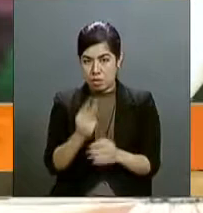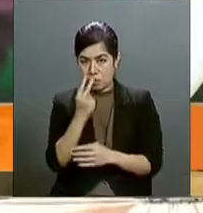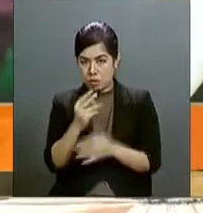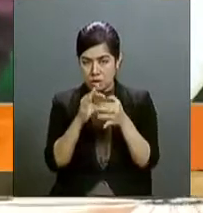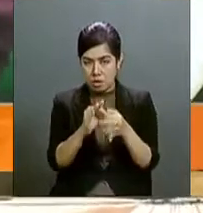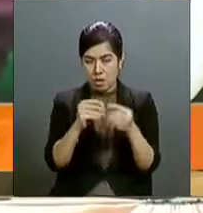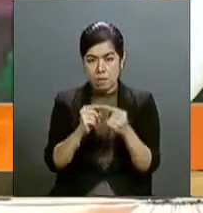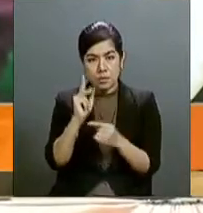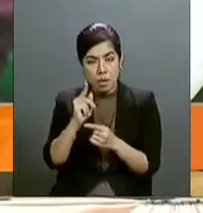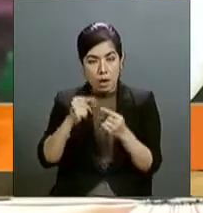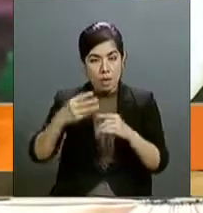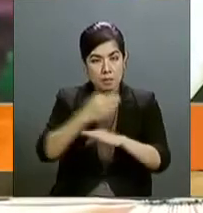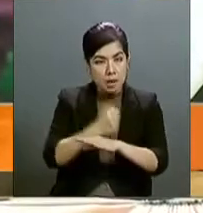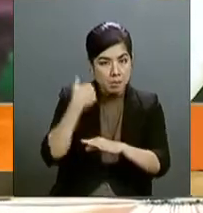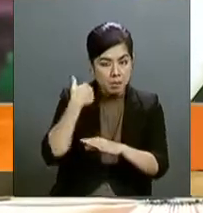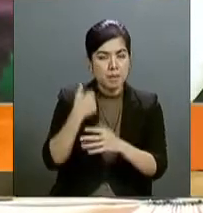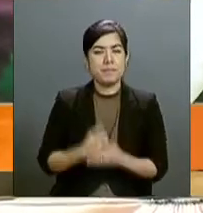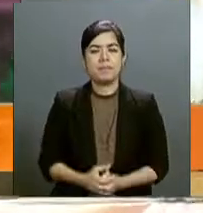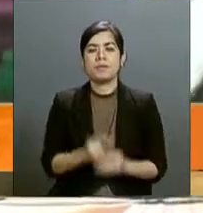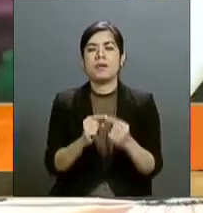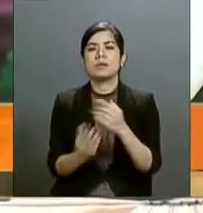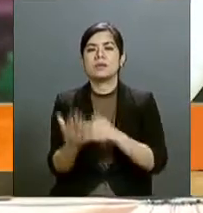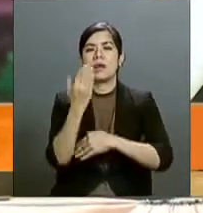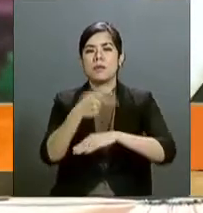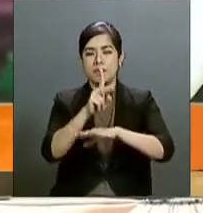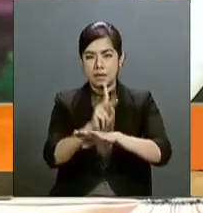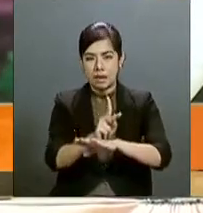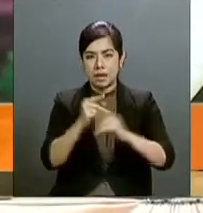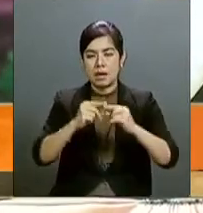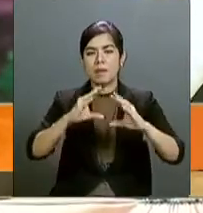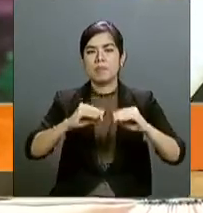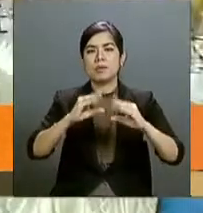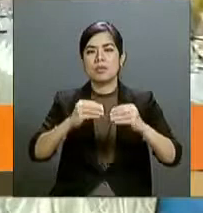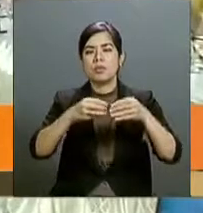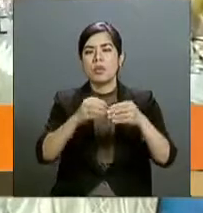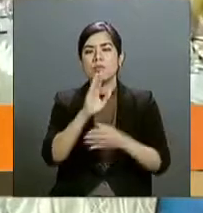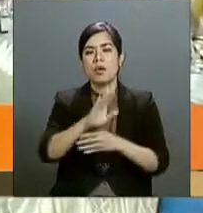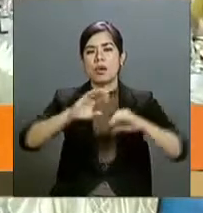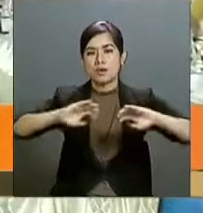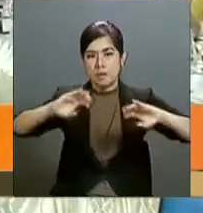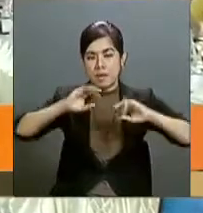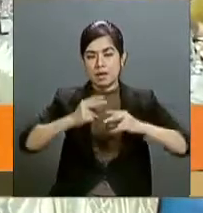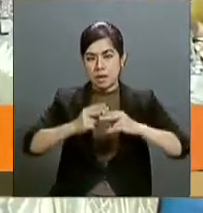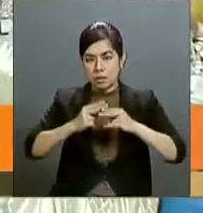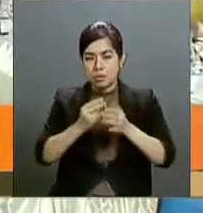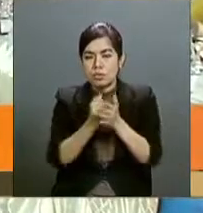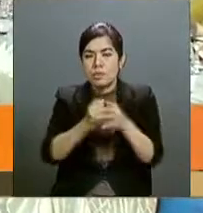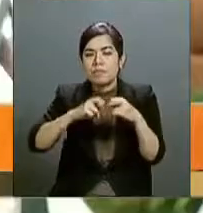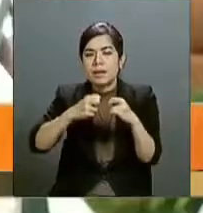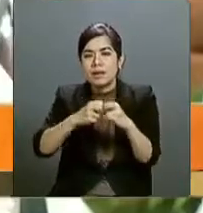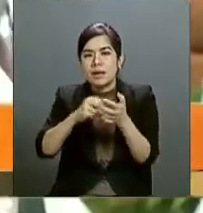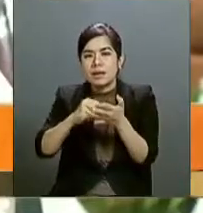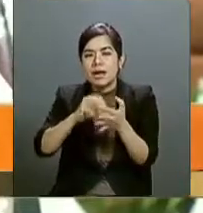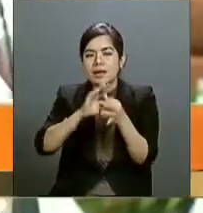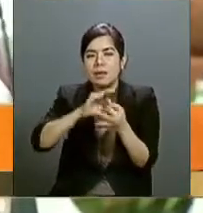วข้องค่ะโดยในช่วงเช้านี้เป็นประธานการประชุมคณะกรรมการร่วมภาครัฐและเอกชนเพื่อแก้ไขปัญหาทางเศรษฐกิจและเ